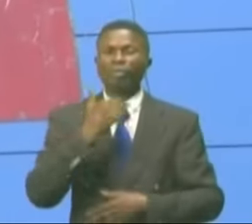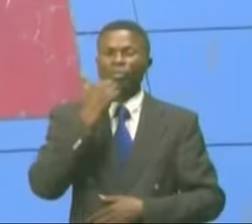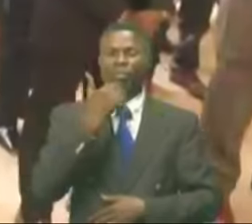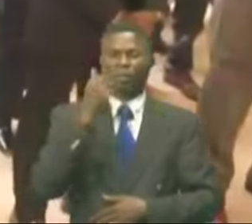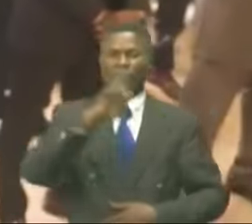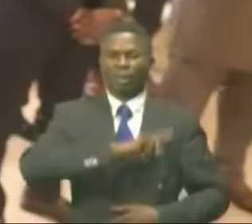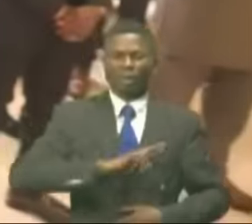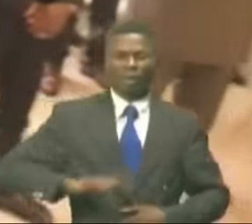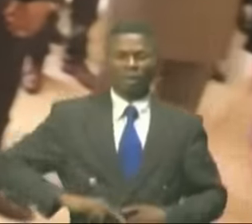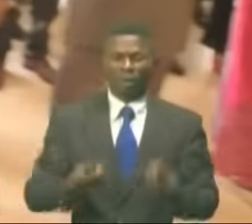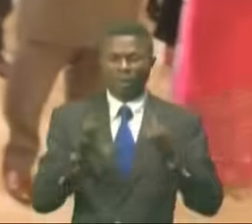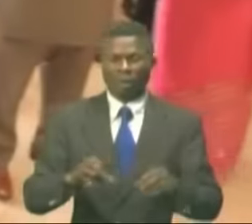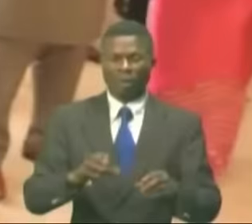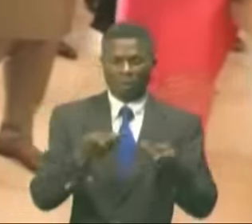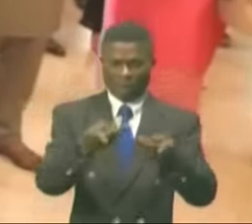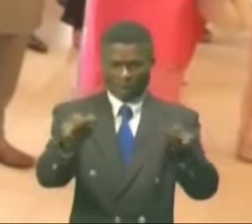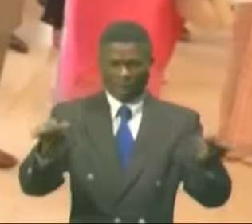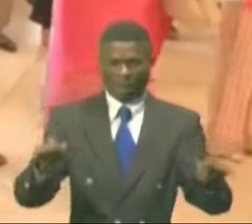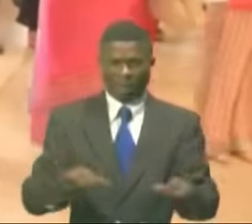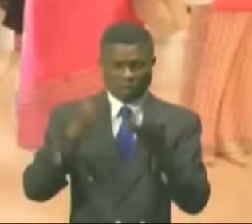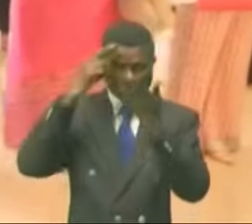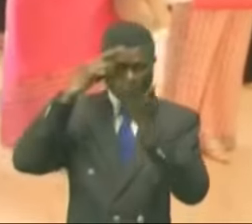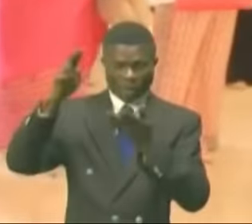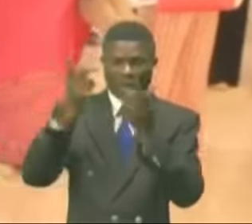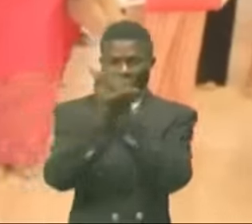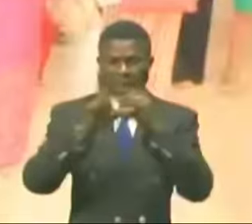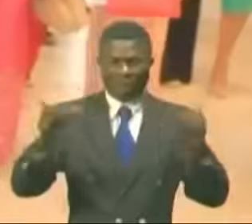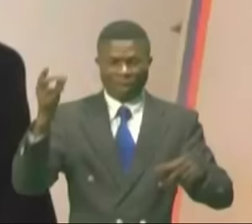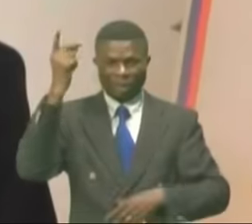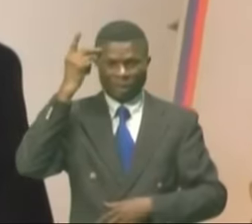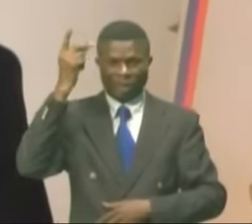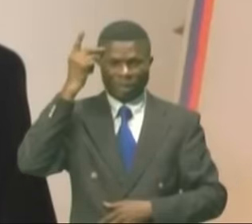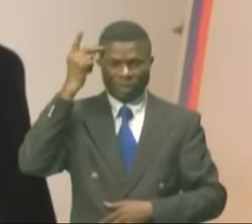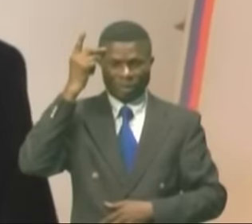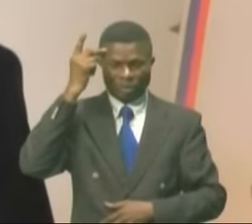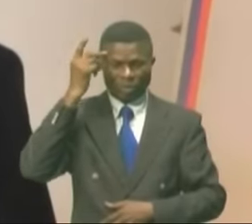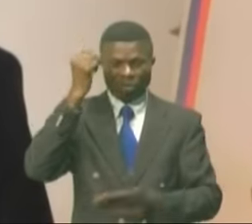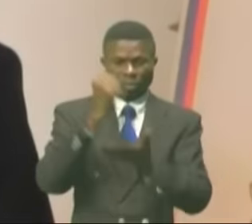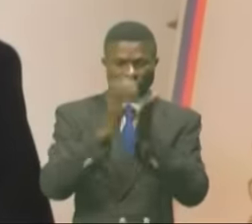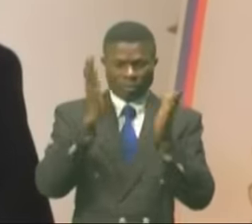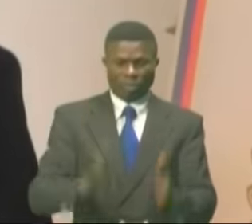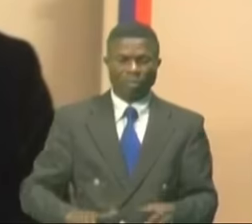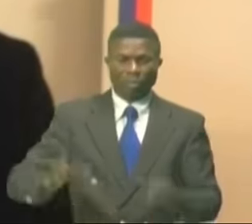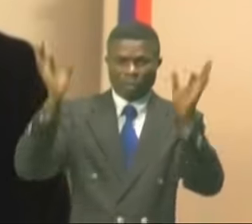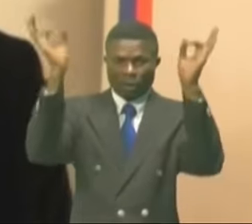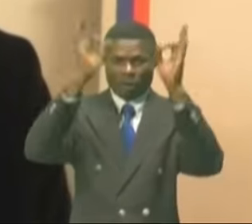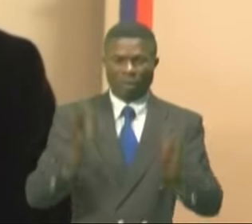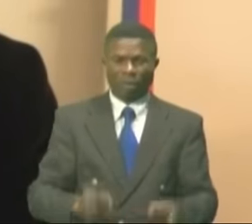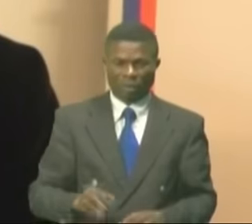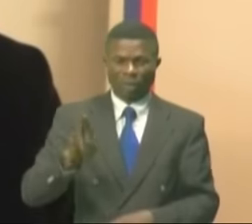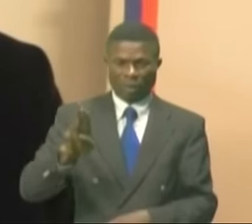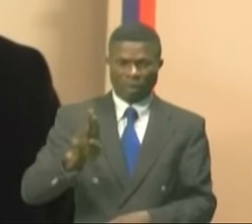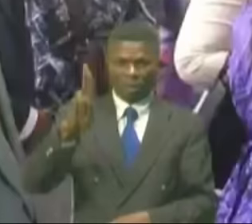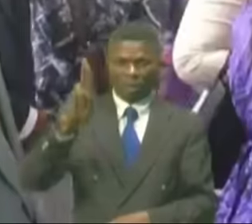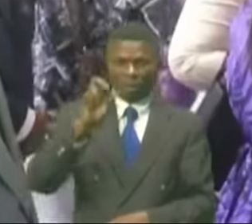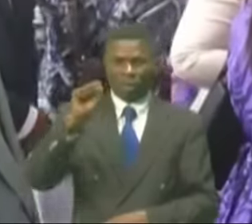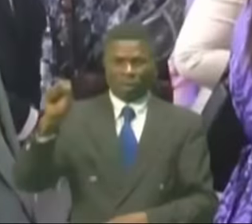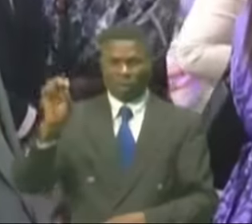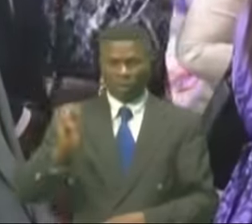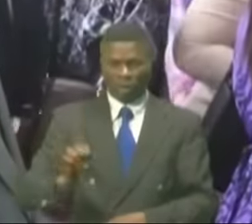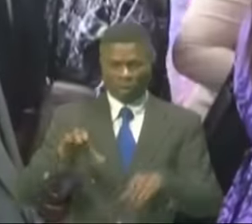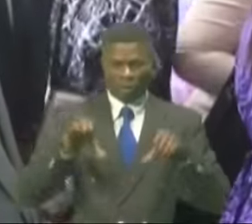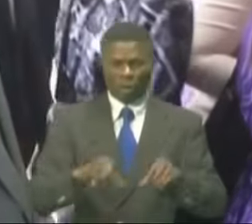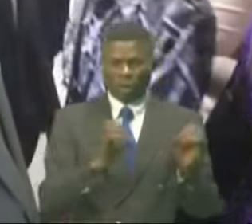RDC dans ce cadre que l'Université libre de Kinshasa et l'ambassade de la Fédération des Russies en RDC